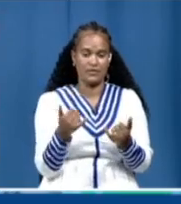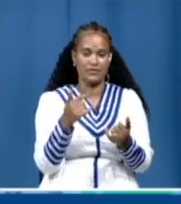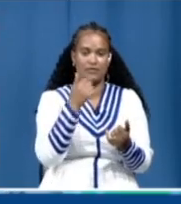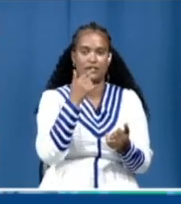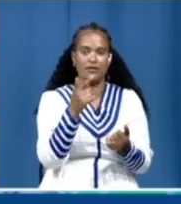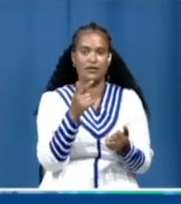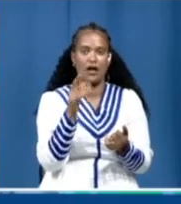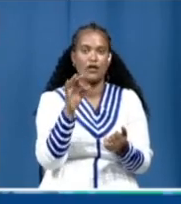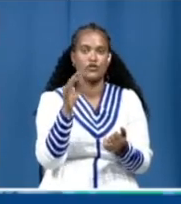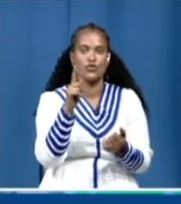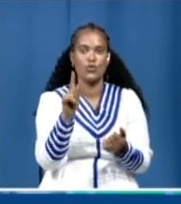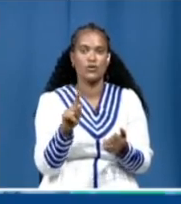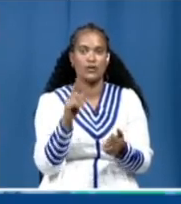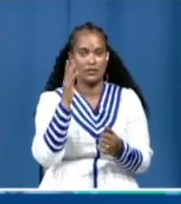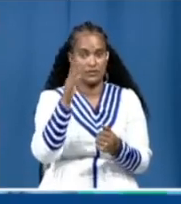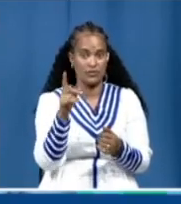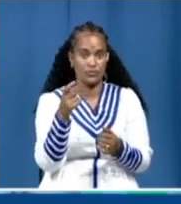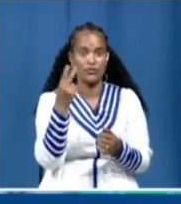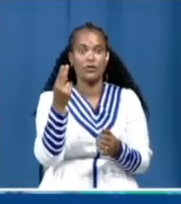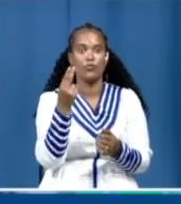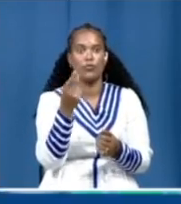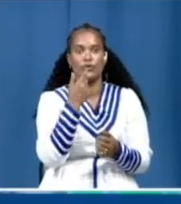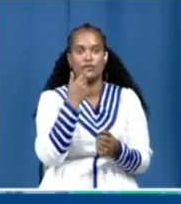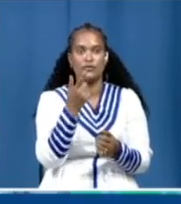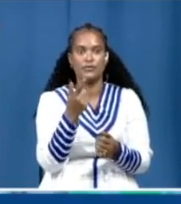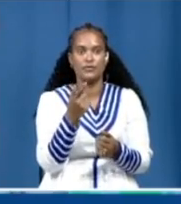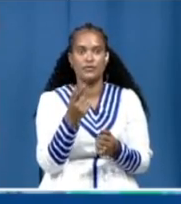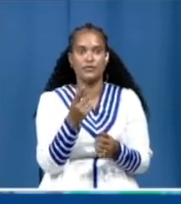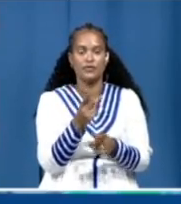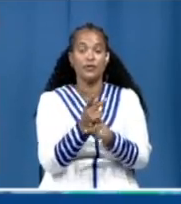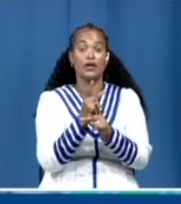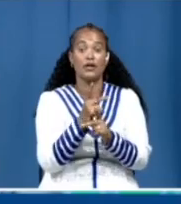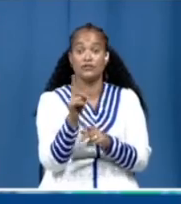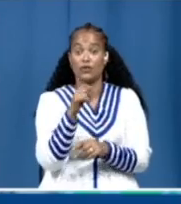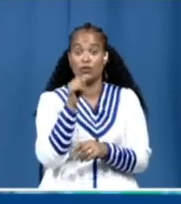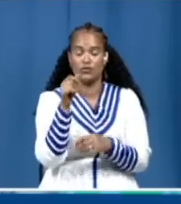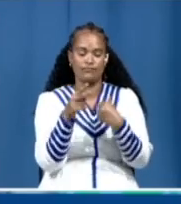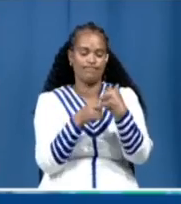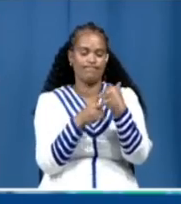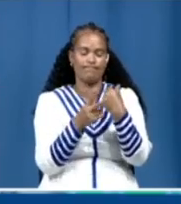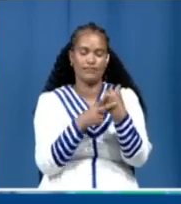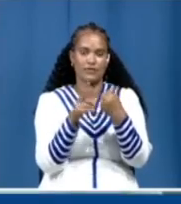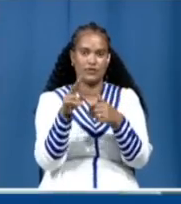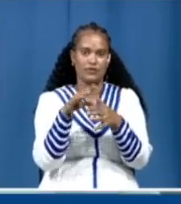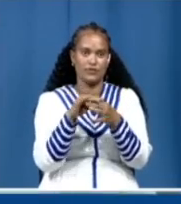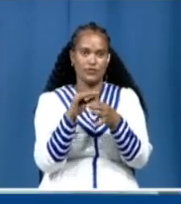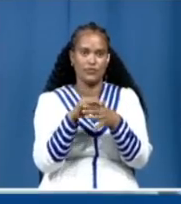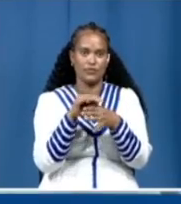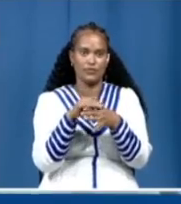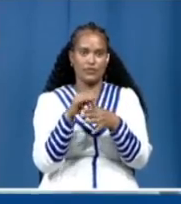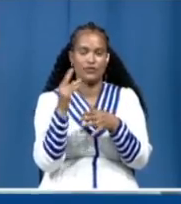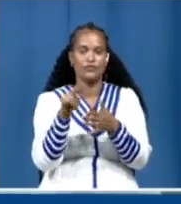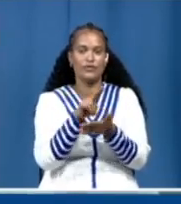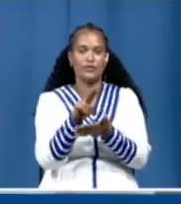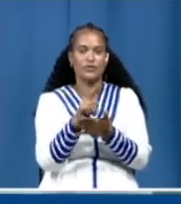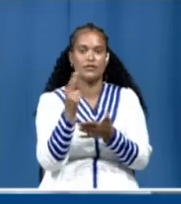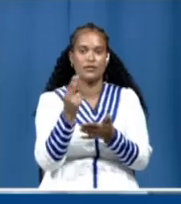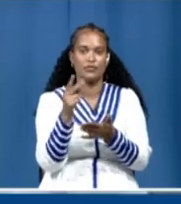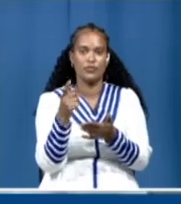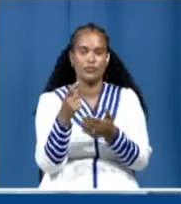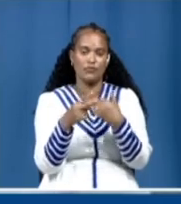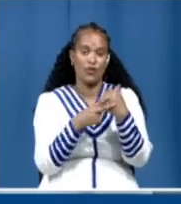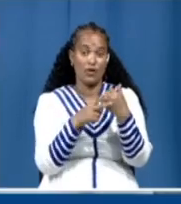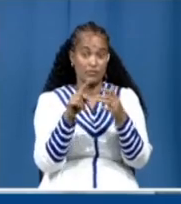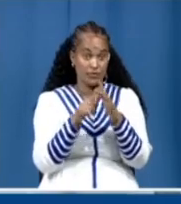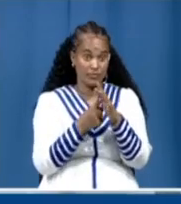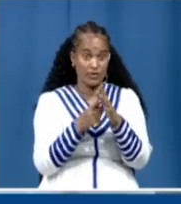ነገረስ ኣክስዮን ስለ ዝኸውን ክጠቕሞም እዩ ዝብል ማለት ክልቅሐሎም ዘይኮነስ ይዓቁረሎም እየ ተቐርሽ እውን ንዩኒቨርስቲ እውን ክጠቕሞም ይኽእል እዩ። ምዕቋር ጀሚሮ